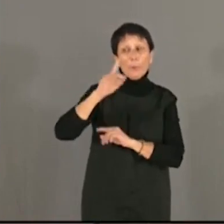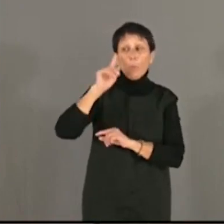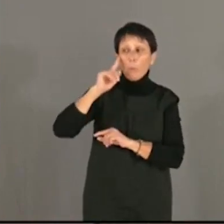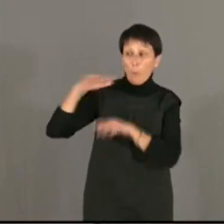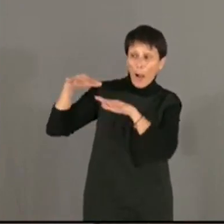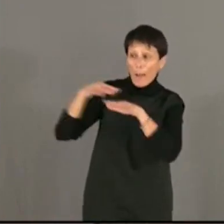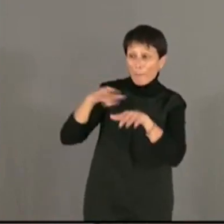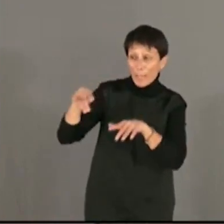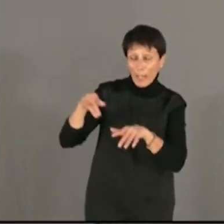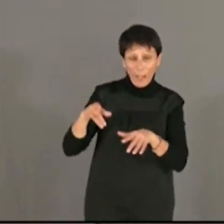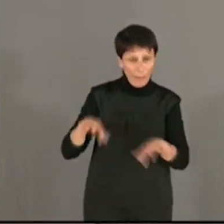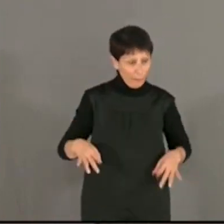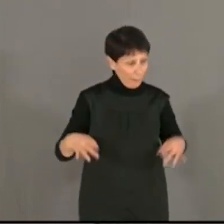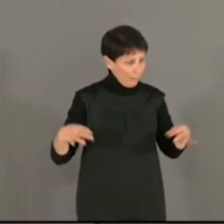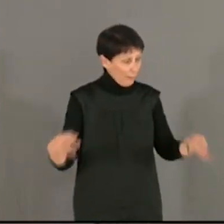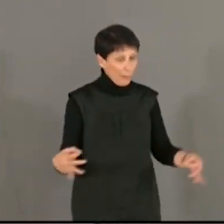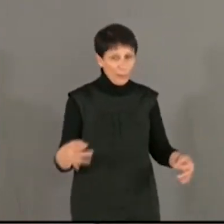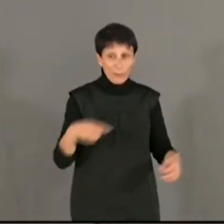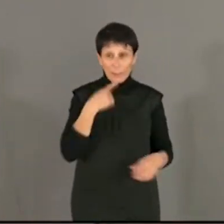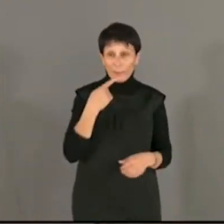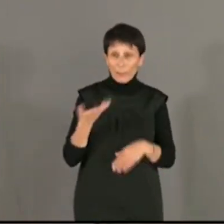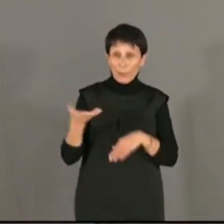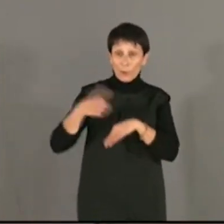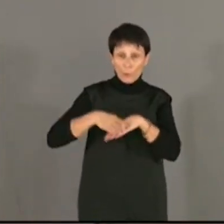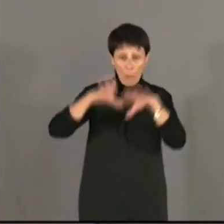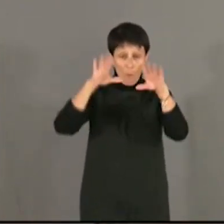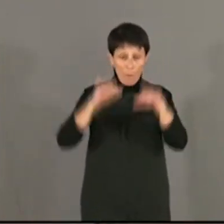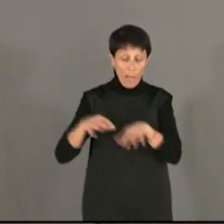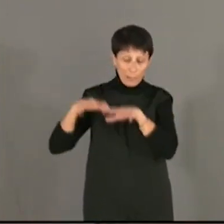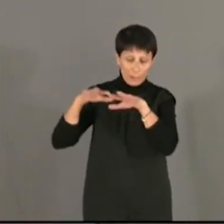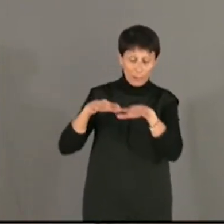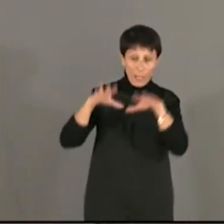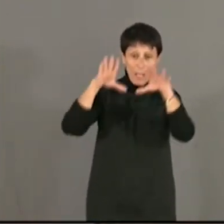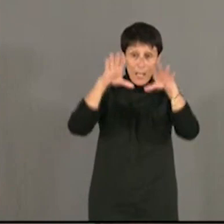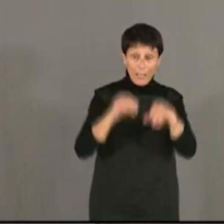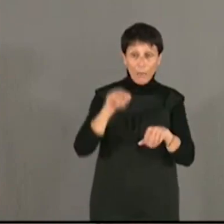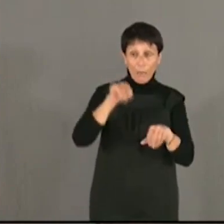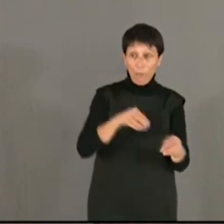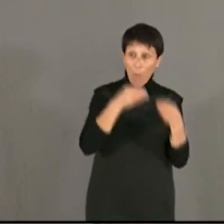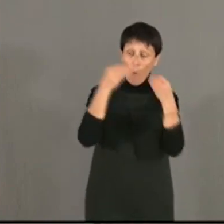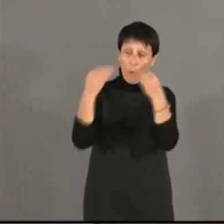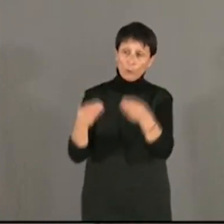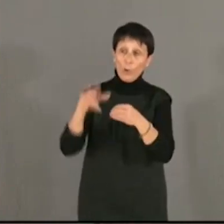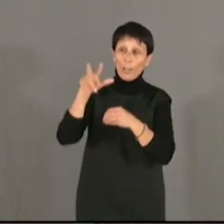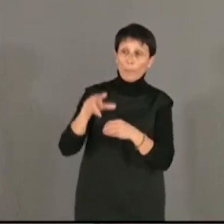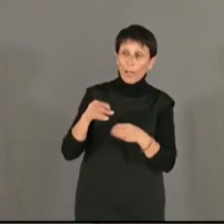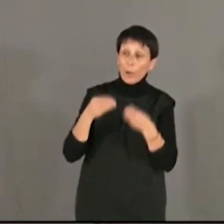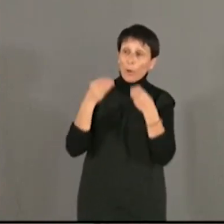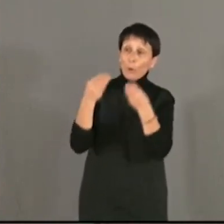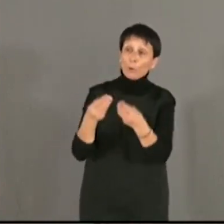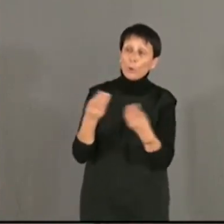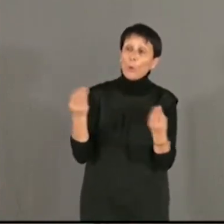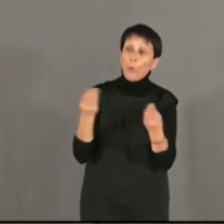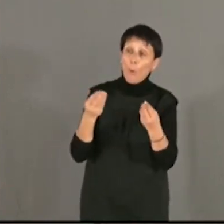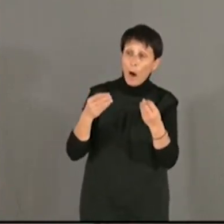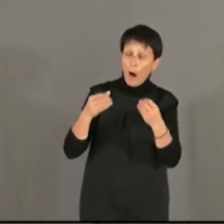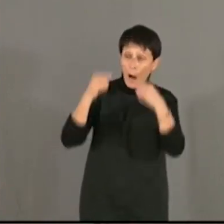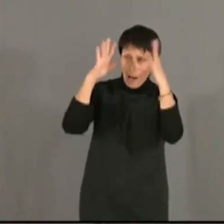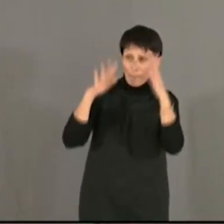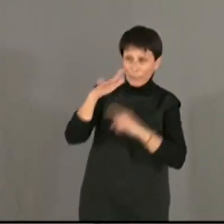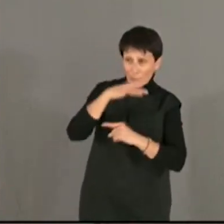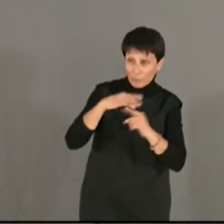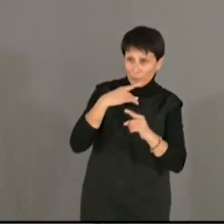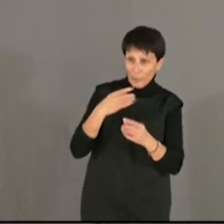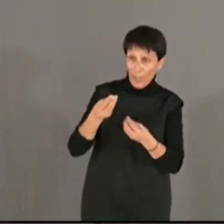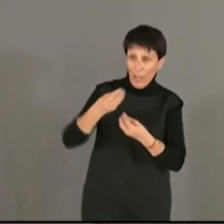sont démunis de tout, et il va falloir, une fois sur place, et il faudrait les loger. Et vous allez les loger dans les logements sociaux. Vous alimentez